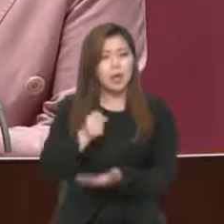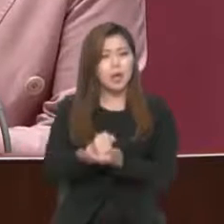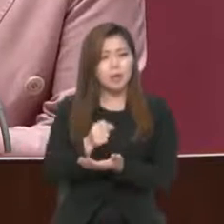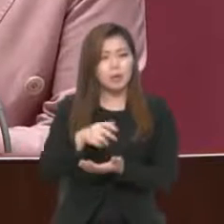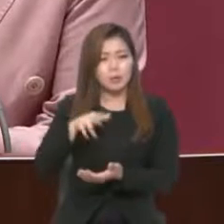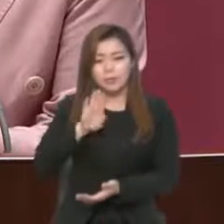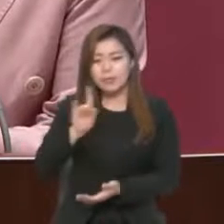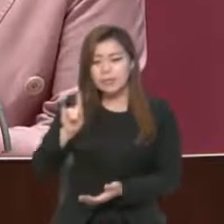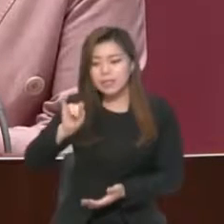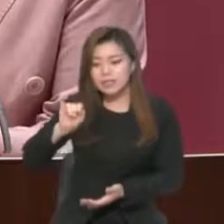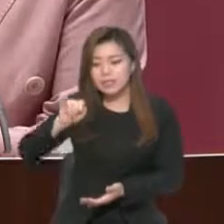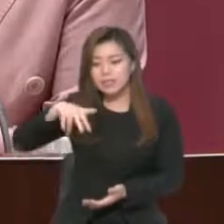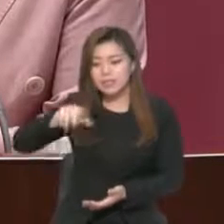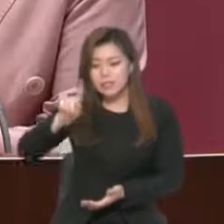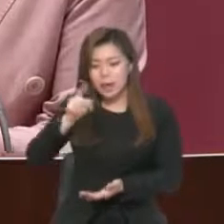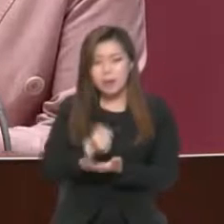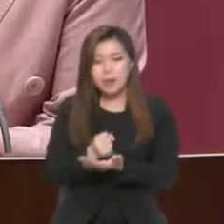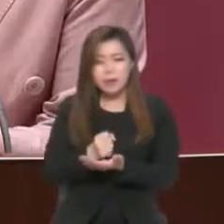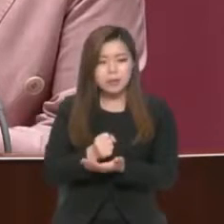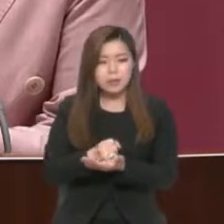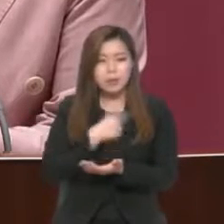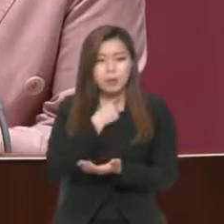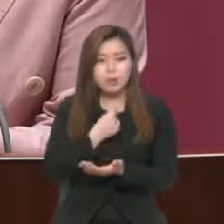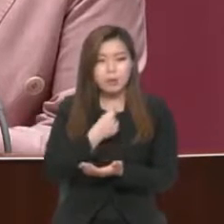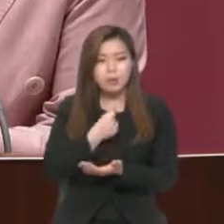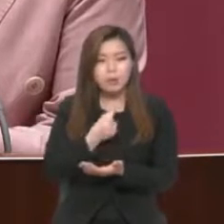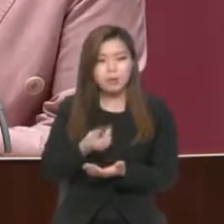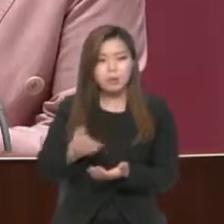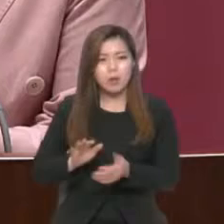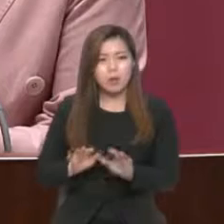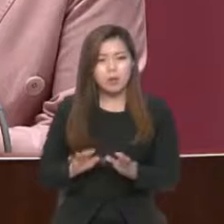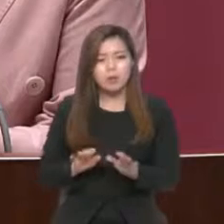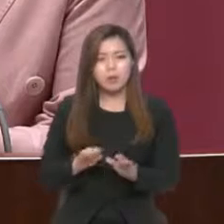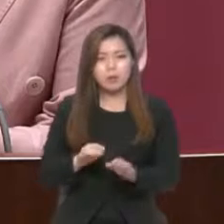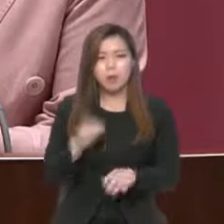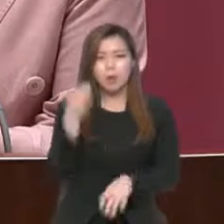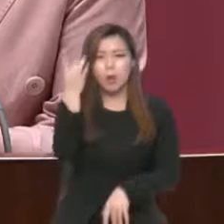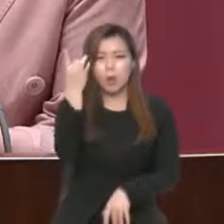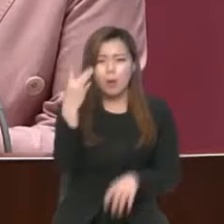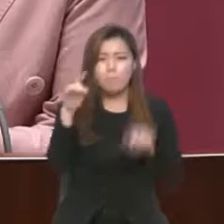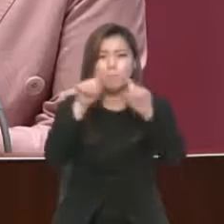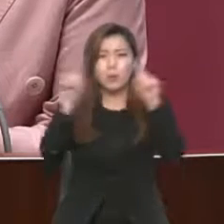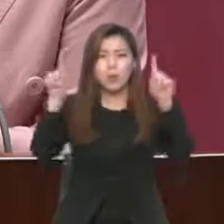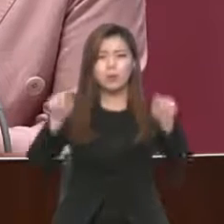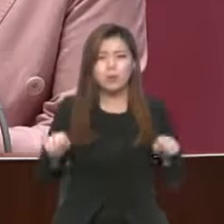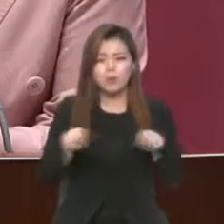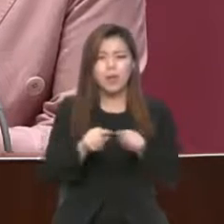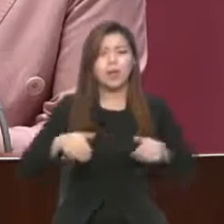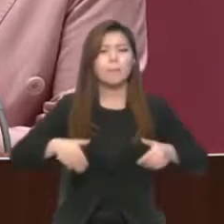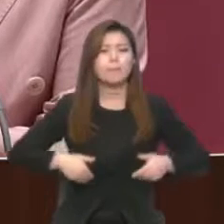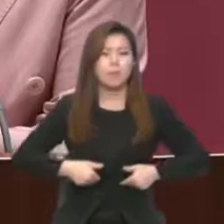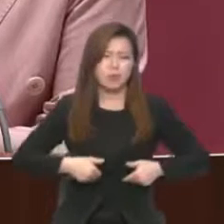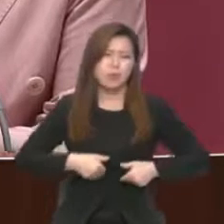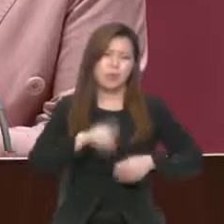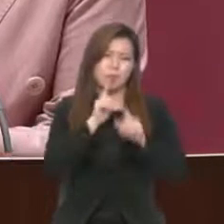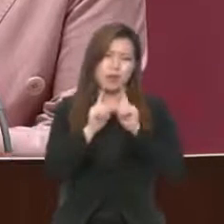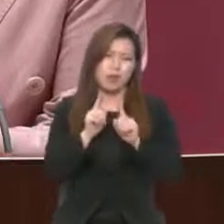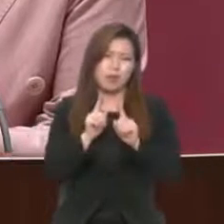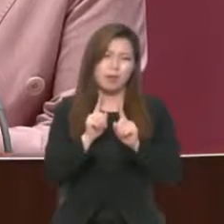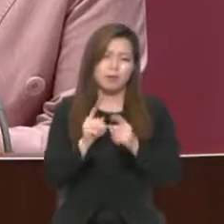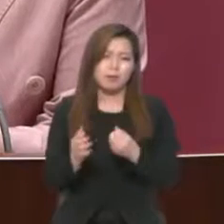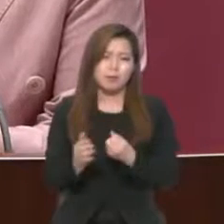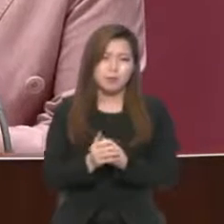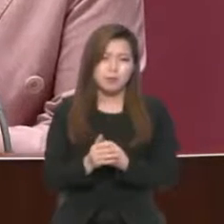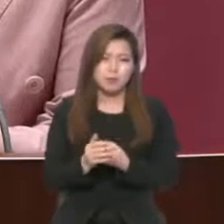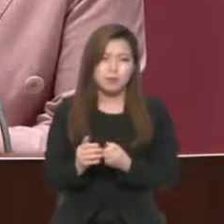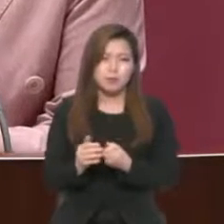대사관 쪽에서는 비자는 그 원본 합격증이 있어야 된다라고 해서 그것을 이제 딸이